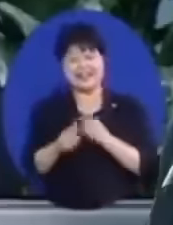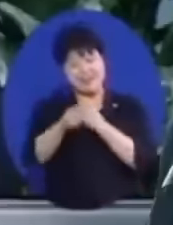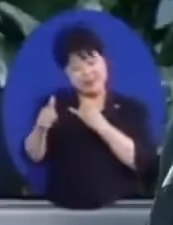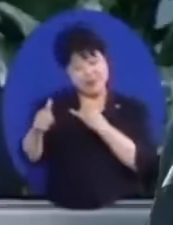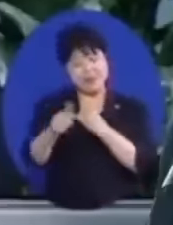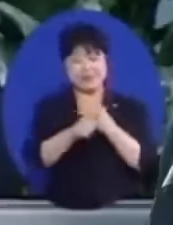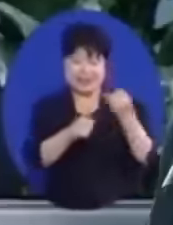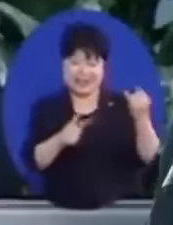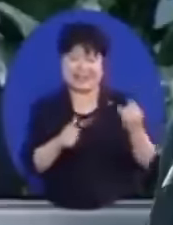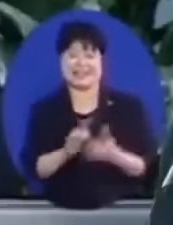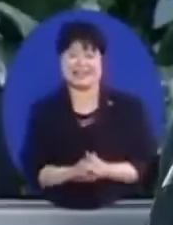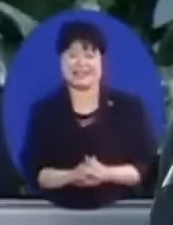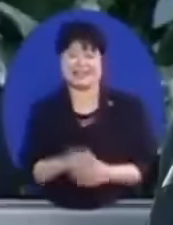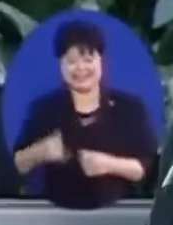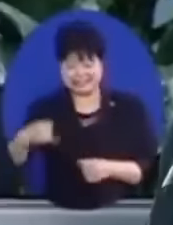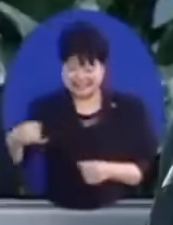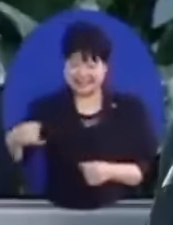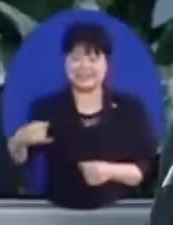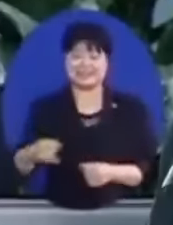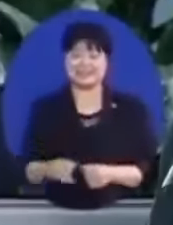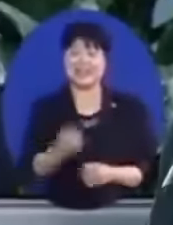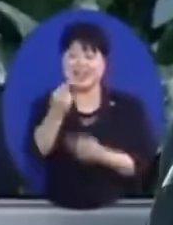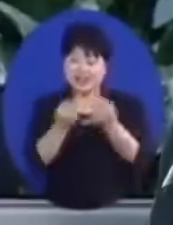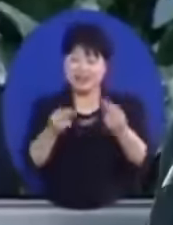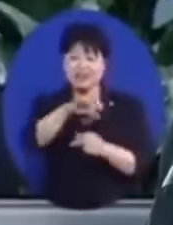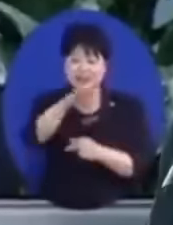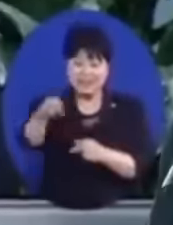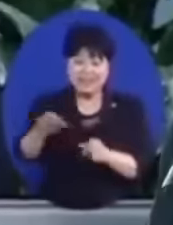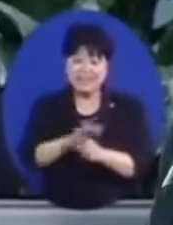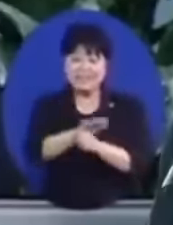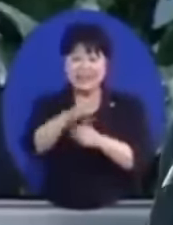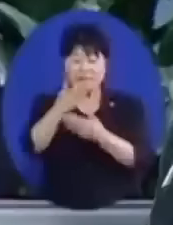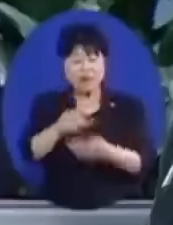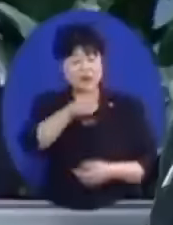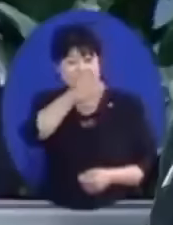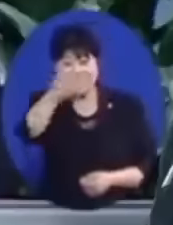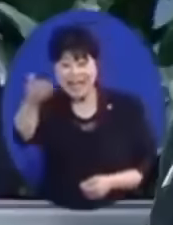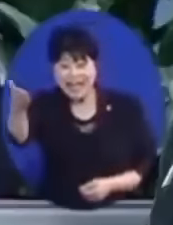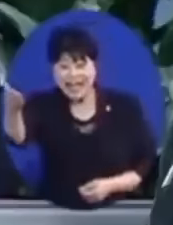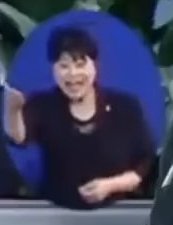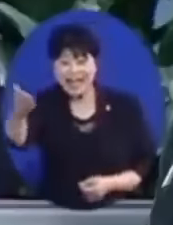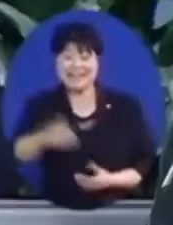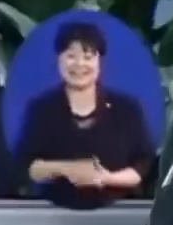남편에게, 아내에게, 자식에게, 형제나 이웃에게 사랑받고 있습니까?